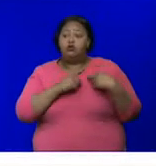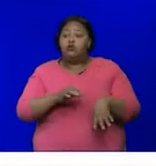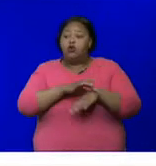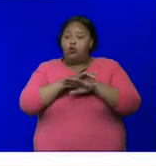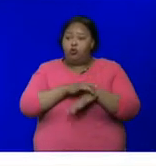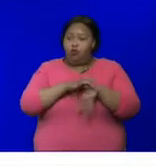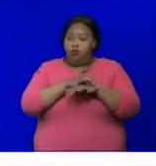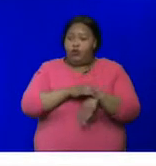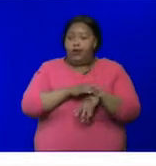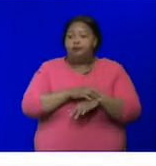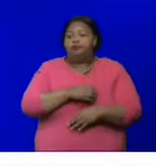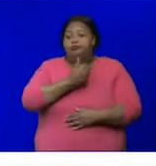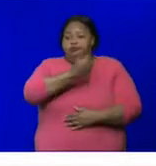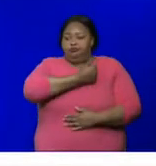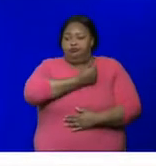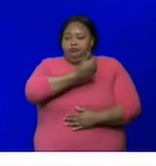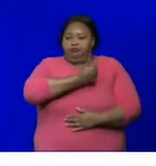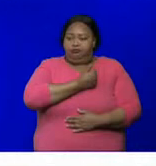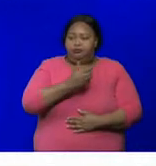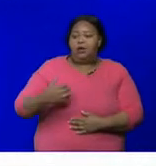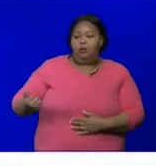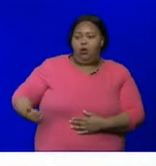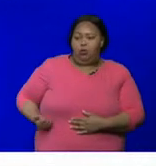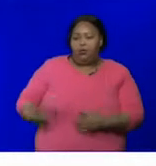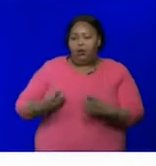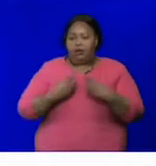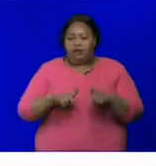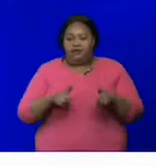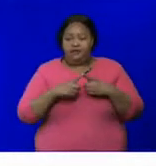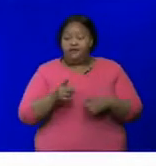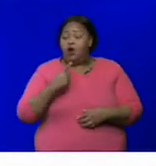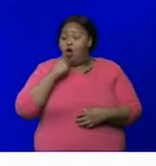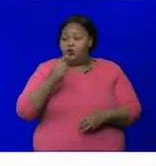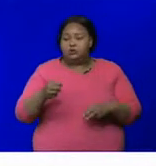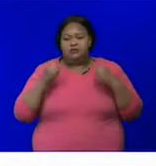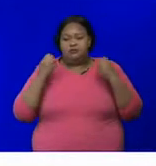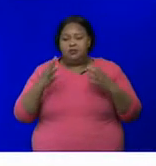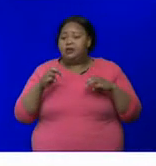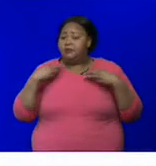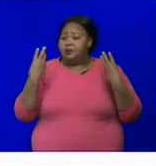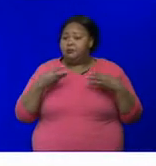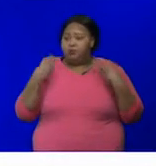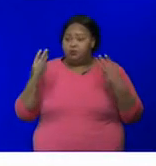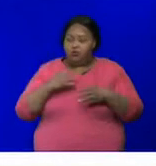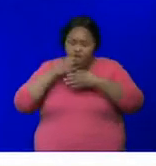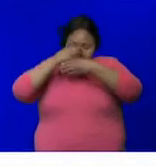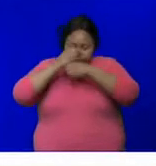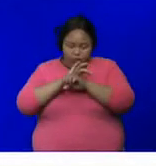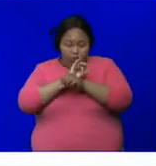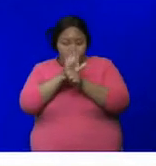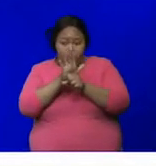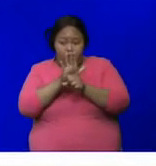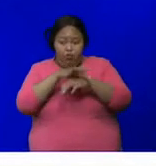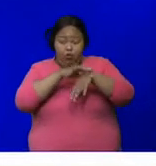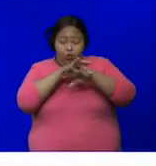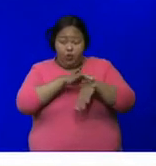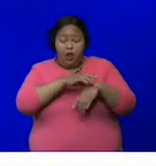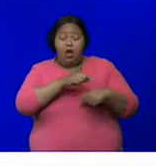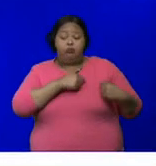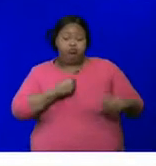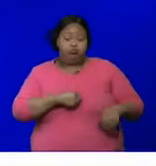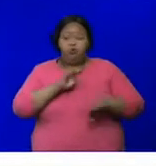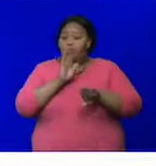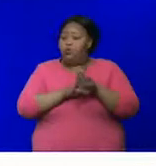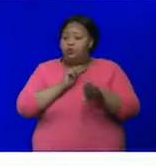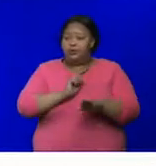akathi hloli tifo tenhlitiyo tifo tenhlitiyo lokungekhathi lokungafaka ngisho nabo stroke ekhats